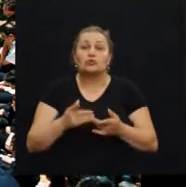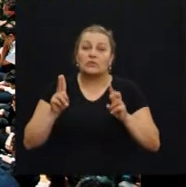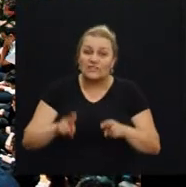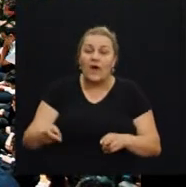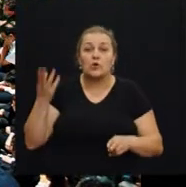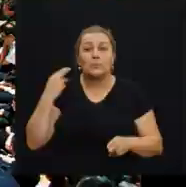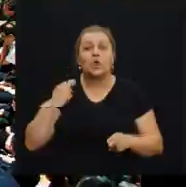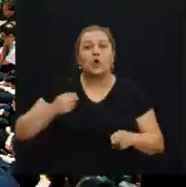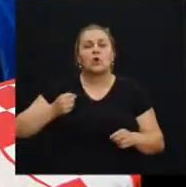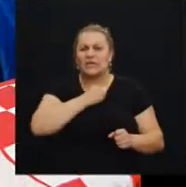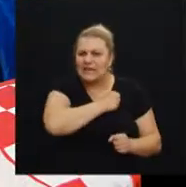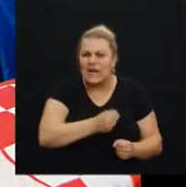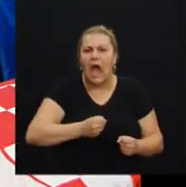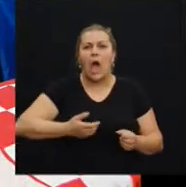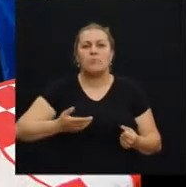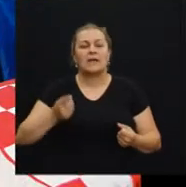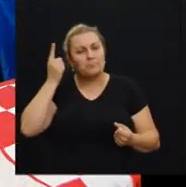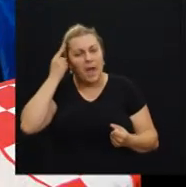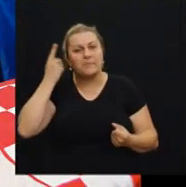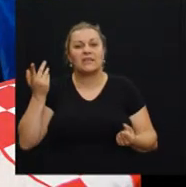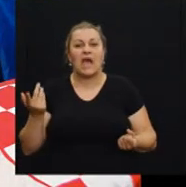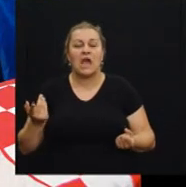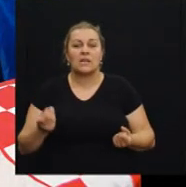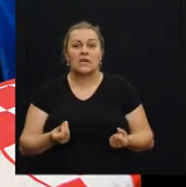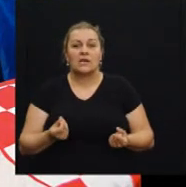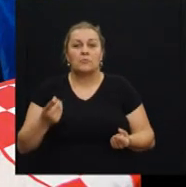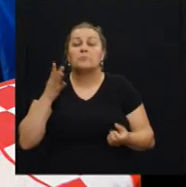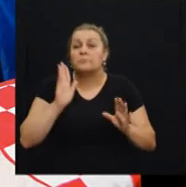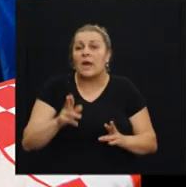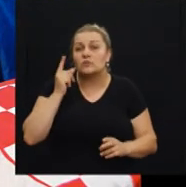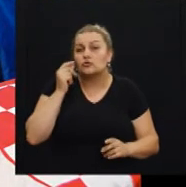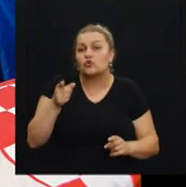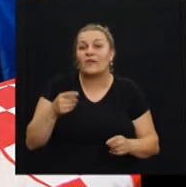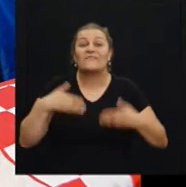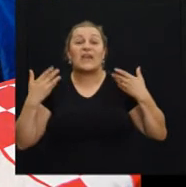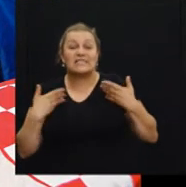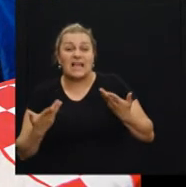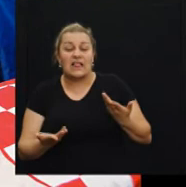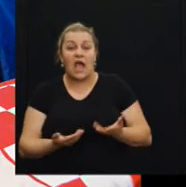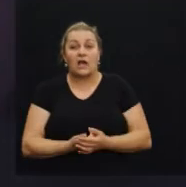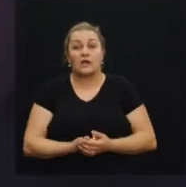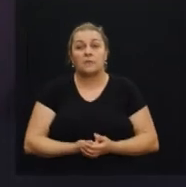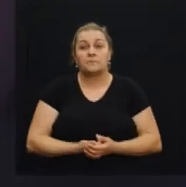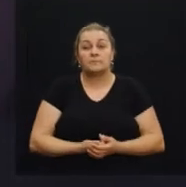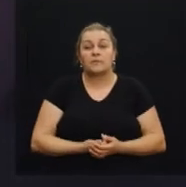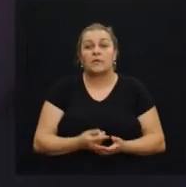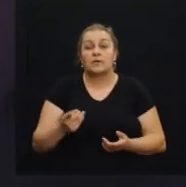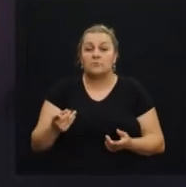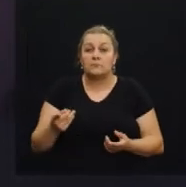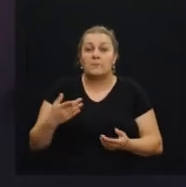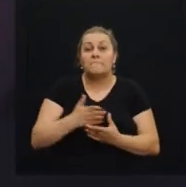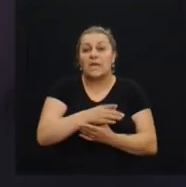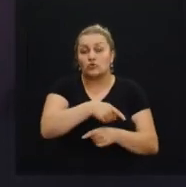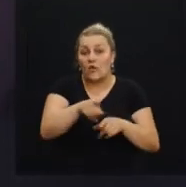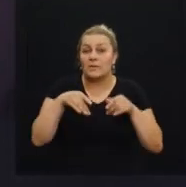bio izuzetno i hrabar i pametan i čovjek veseljak. Valjao je među